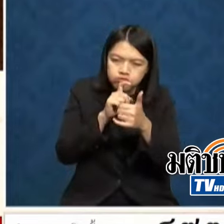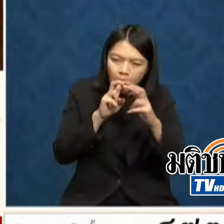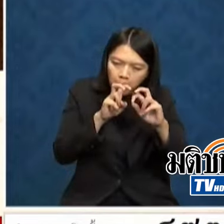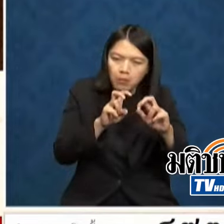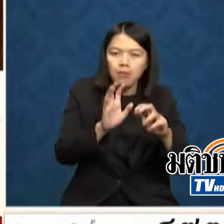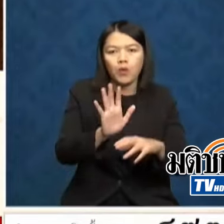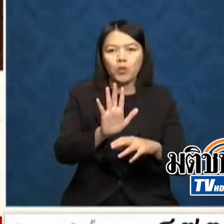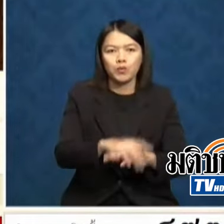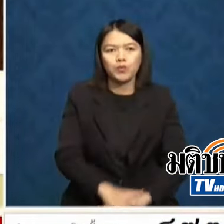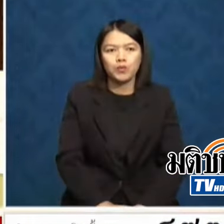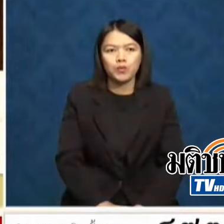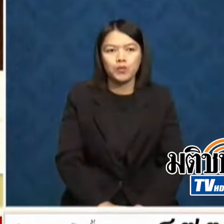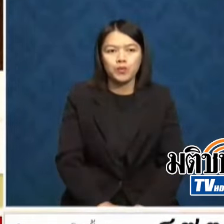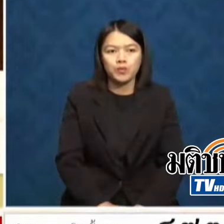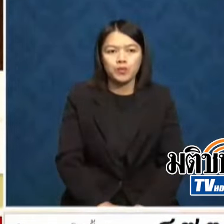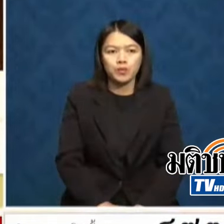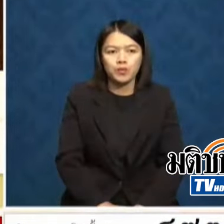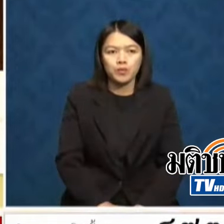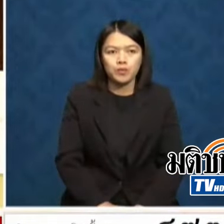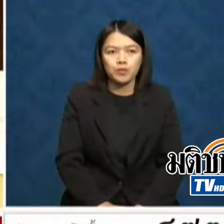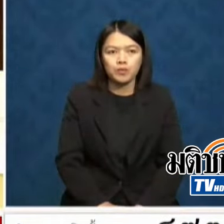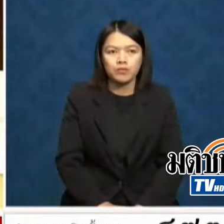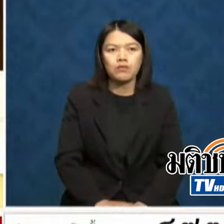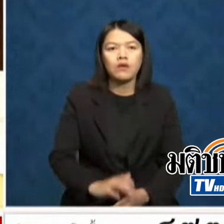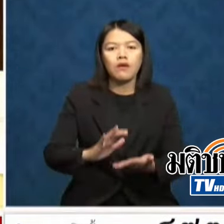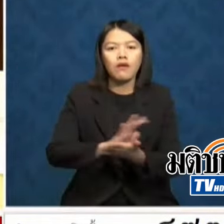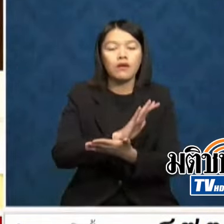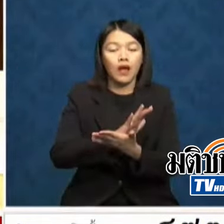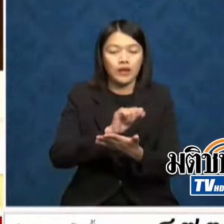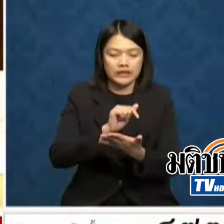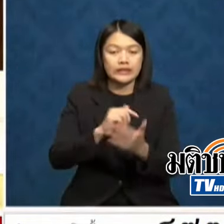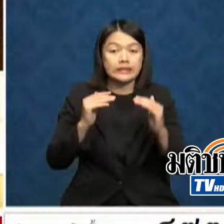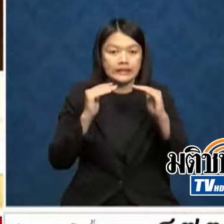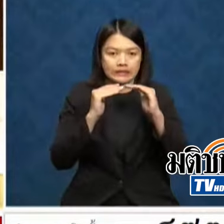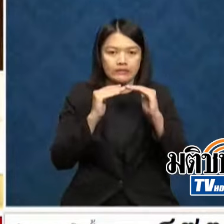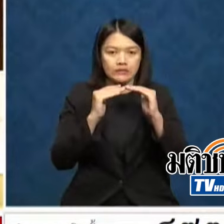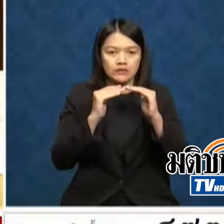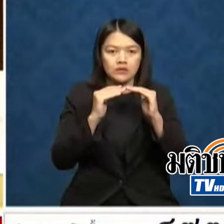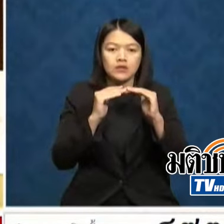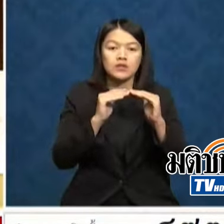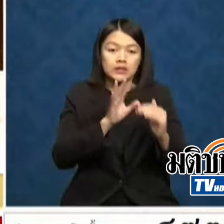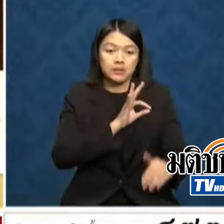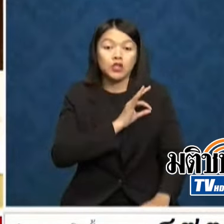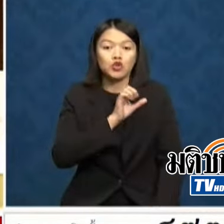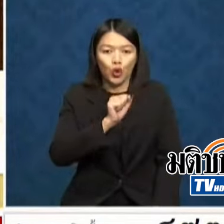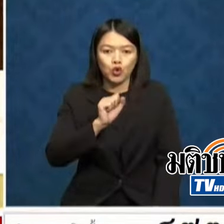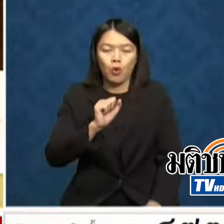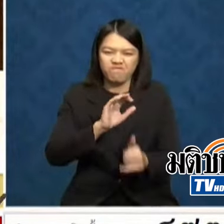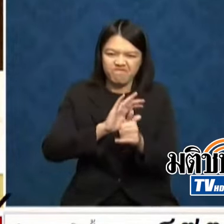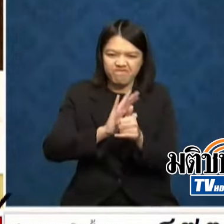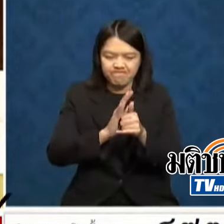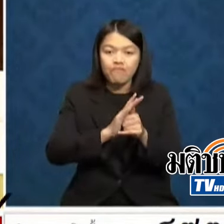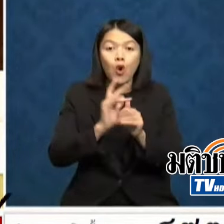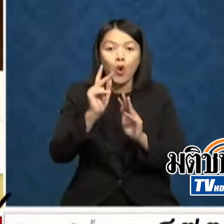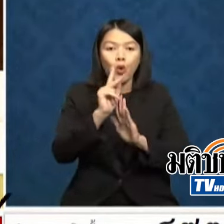ะได้เพราะฉะนั้นอันนี้เป็นเอกสิทธิ์ที่สมาชิกรัฐสภาได้รับการคุ้มครองตามรัฐ